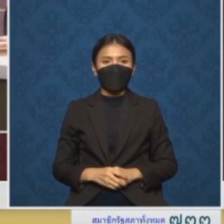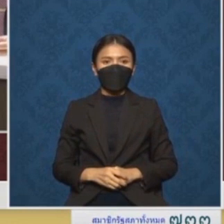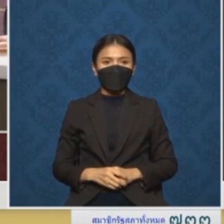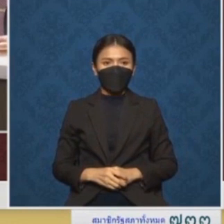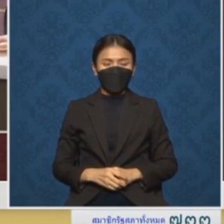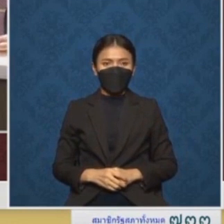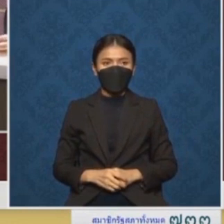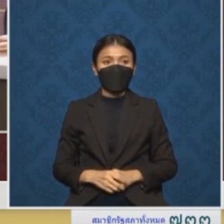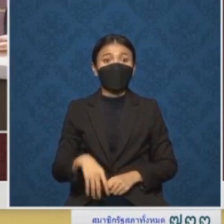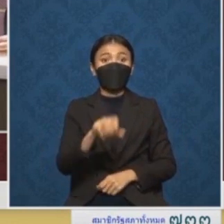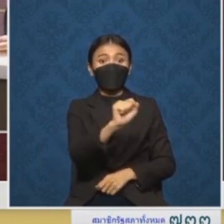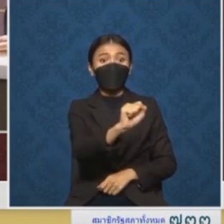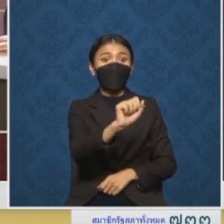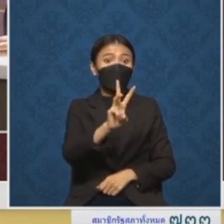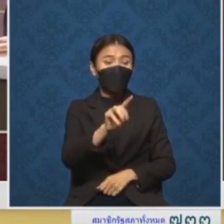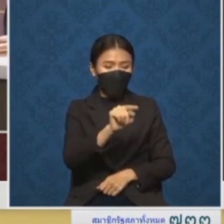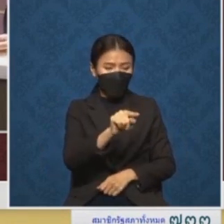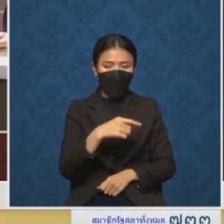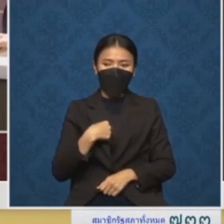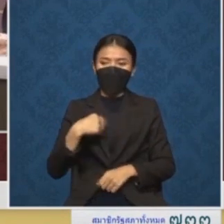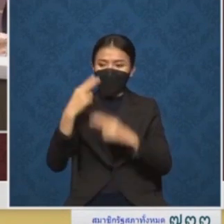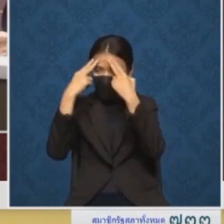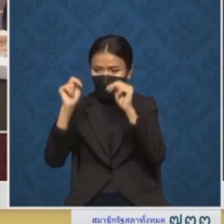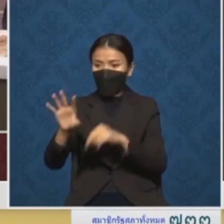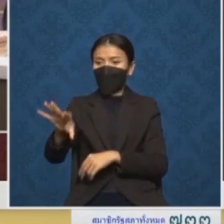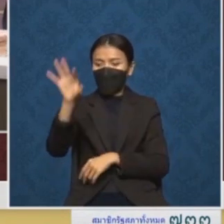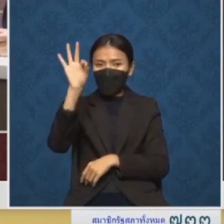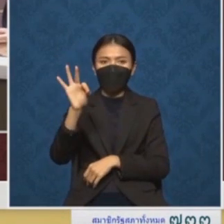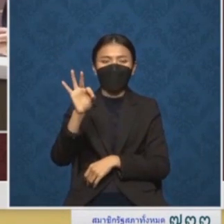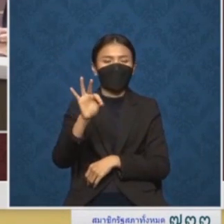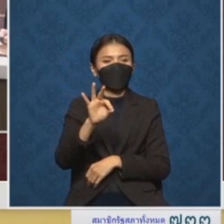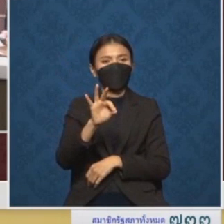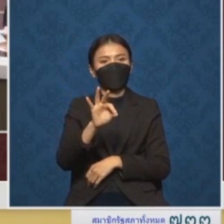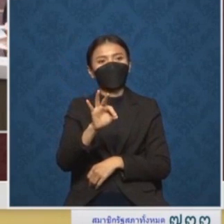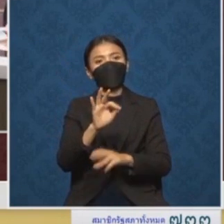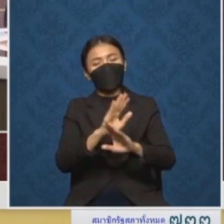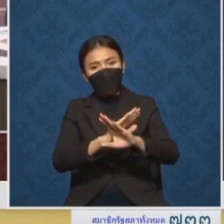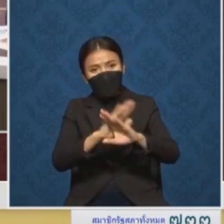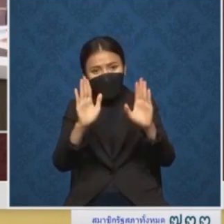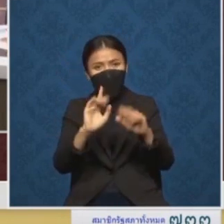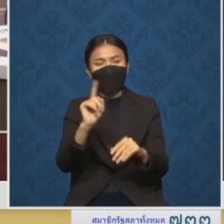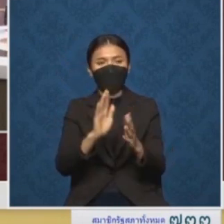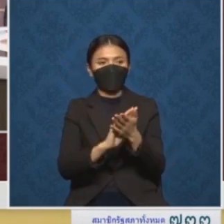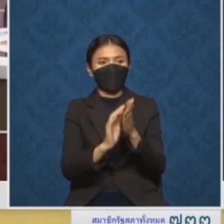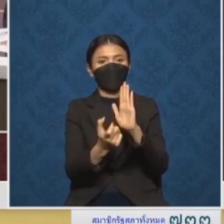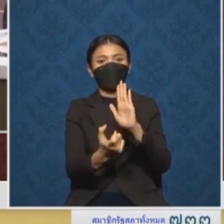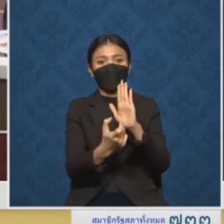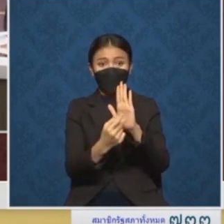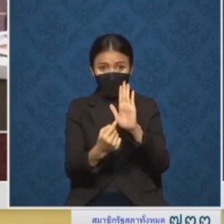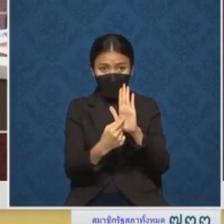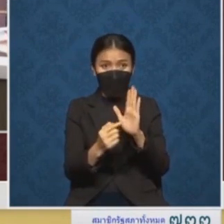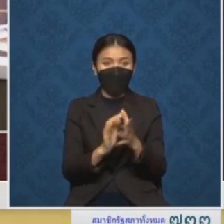กดังกล่าวก็เป็นเพียงยกเลิกอำนาจที่อยู่ในบทเฉพาะการเท่านั้นซึ่งบทเฉพาะการได้กำหนดไว้เพียง